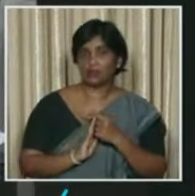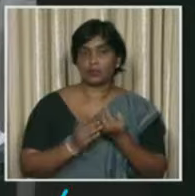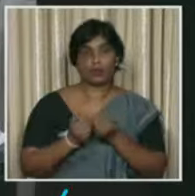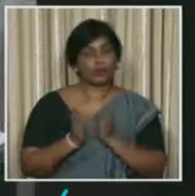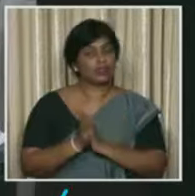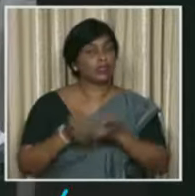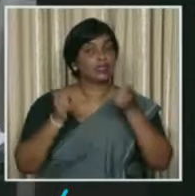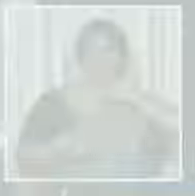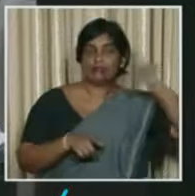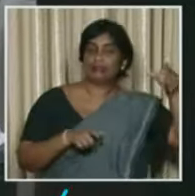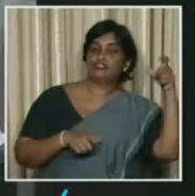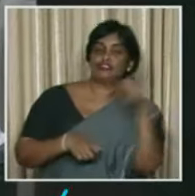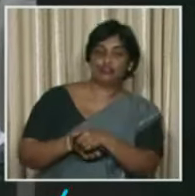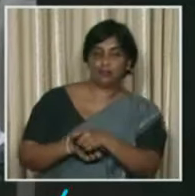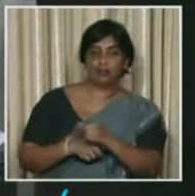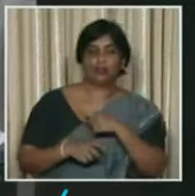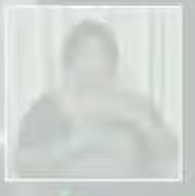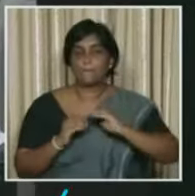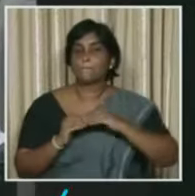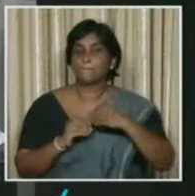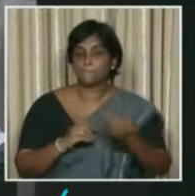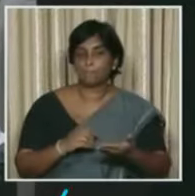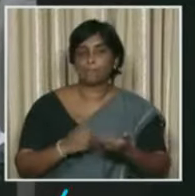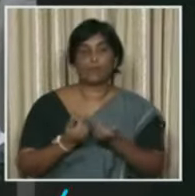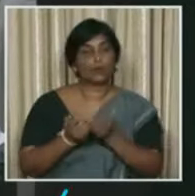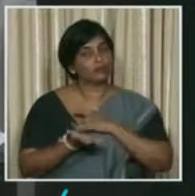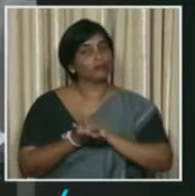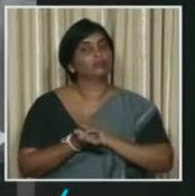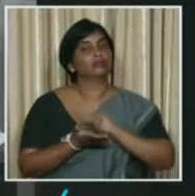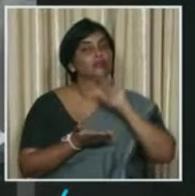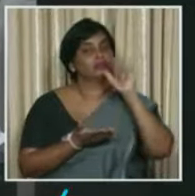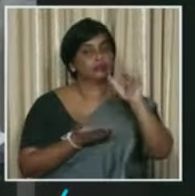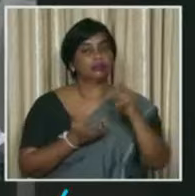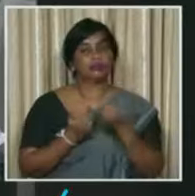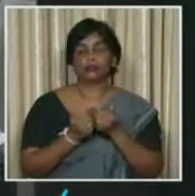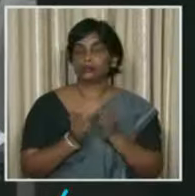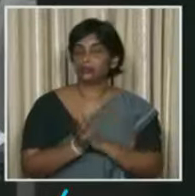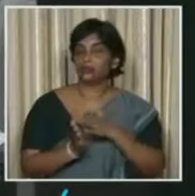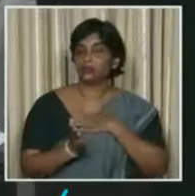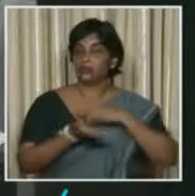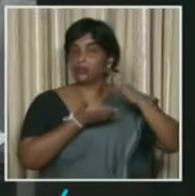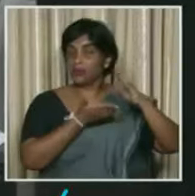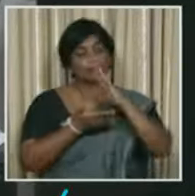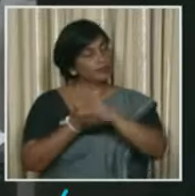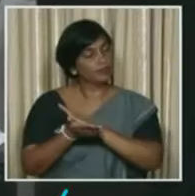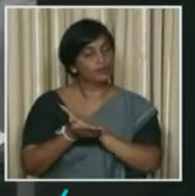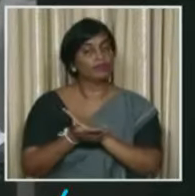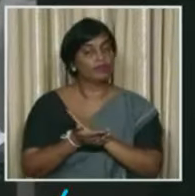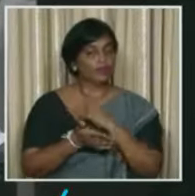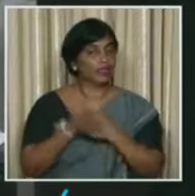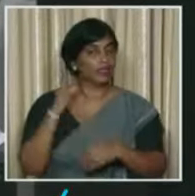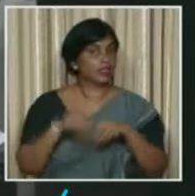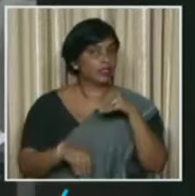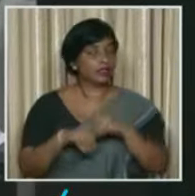තමන්ගේම ක්‍රීඩාව තහනම් කරගෙන දින කිහිපයකට පස්සේ තමන්ම ගිහිල්ලා තමන්ට සහයෝගය ලබා දුන්නු